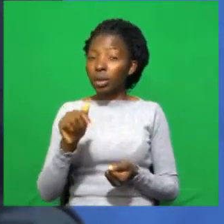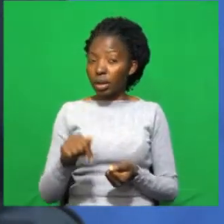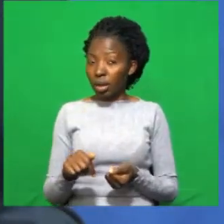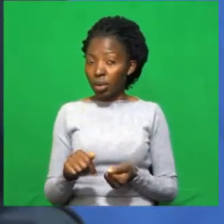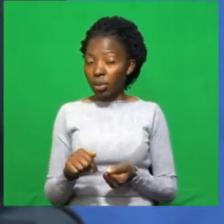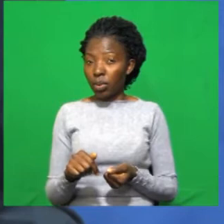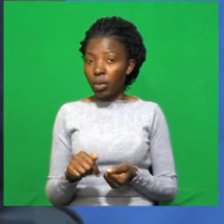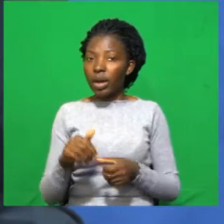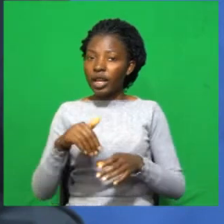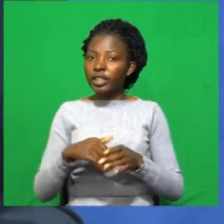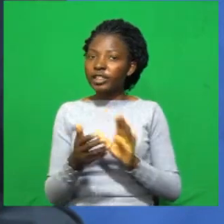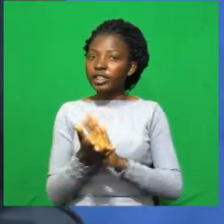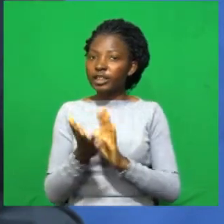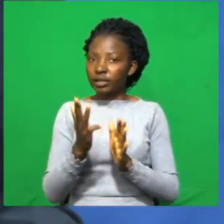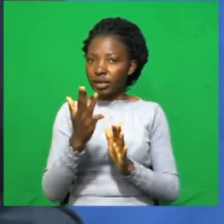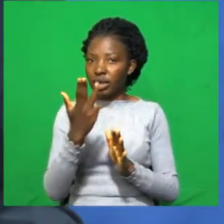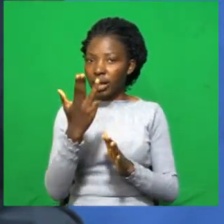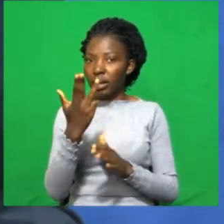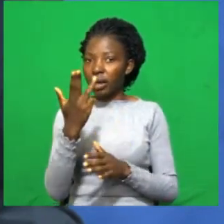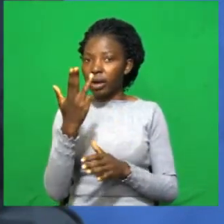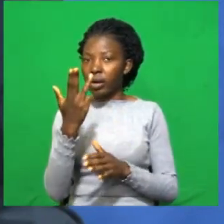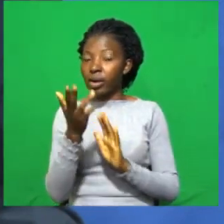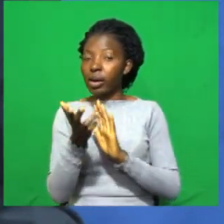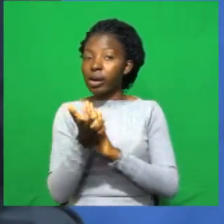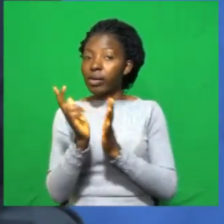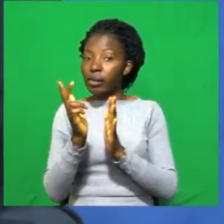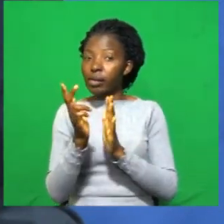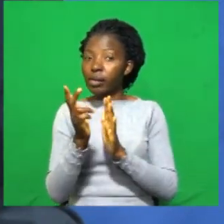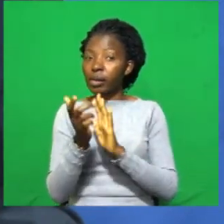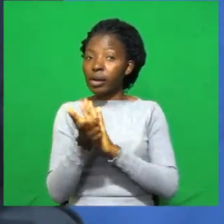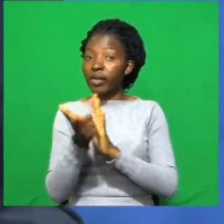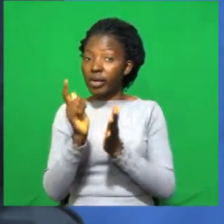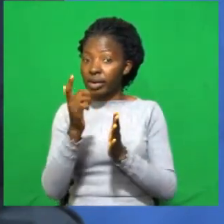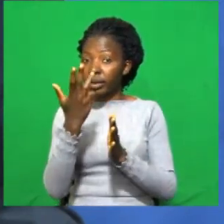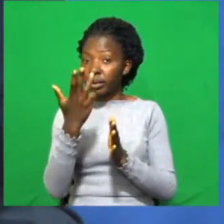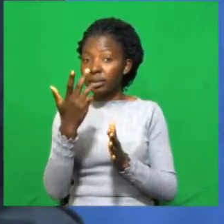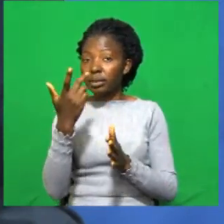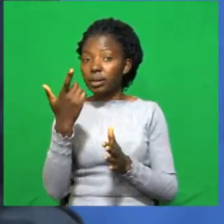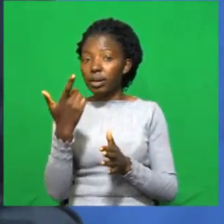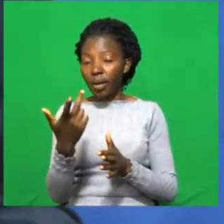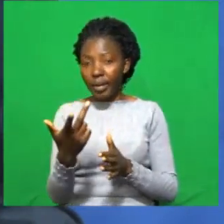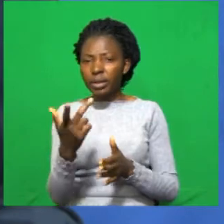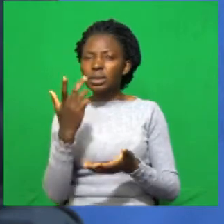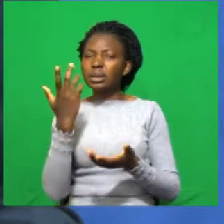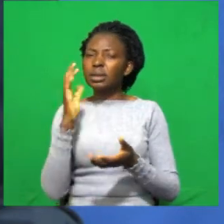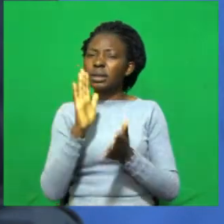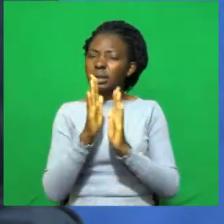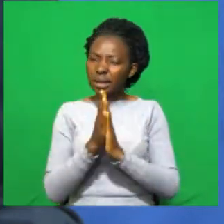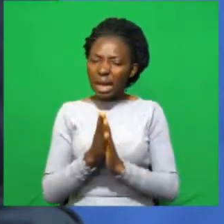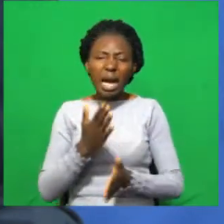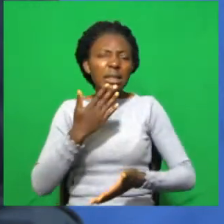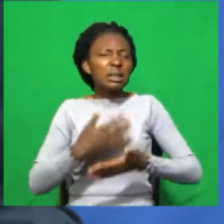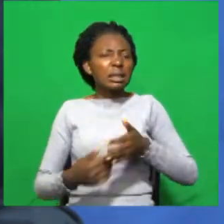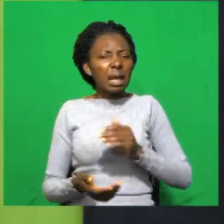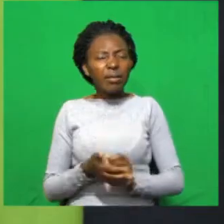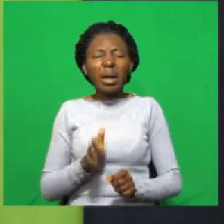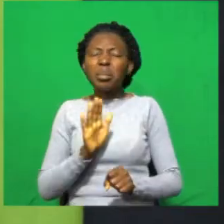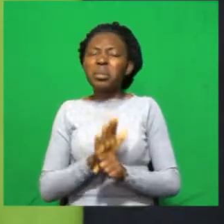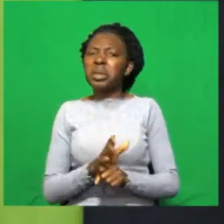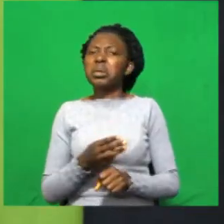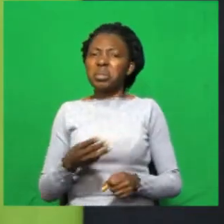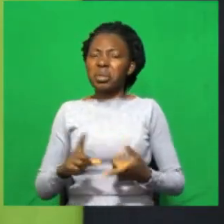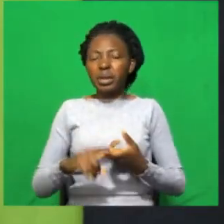iri muna 1798 chii chakaitika pastor? Chechi yakanga yakushungurudza vanhu even